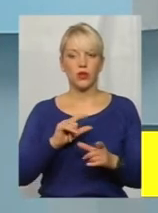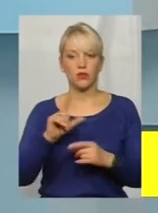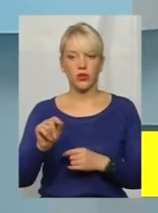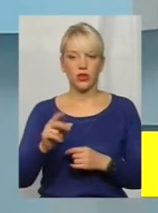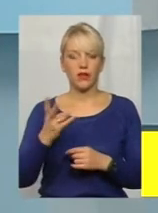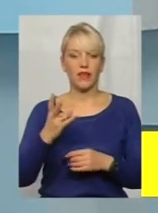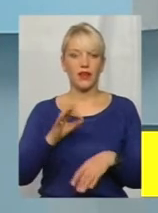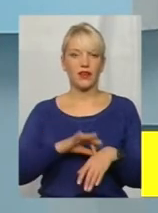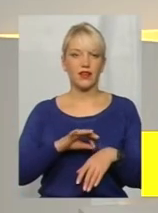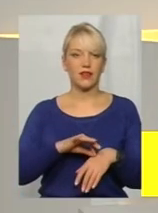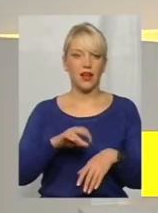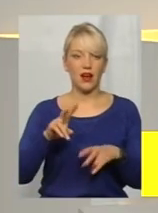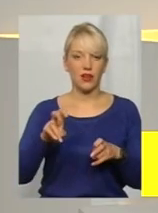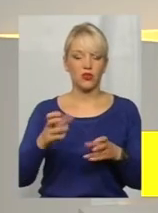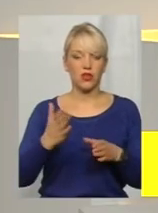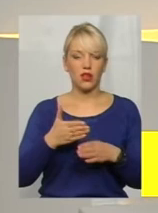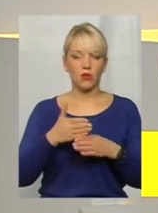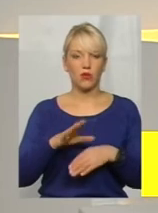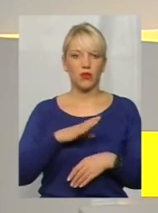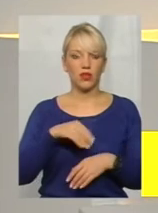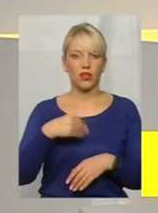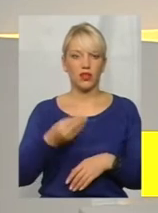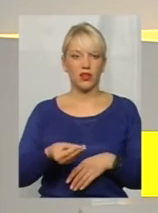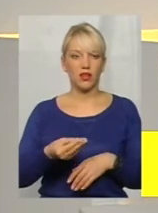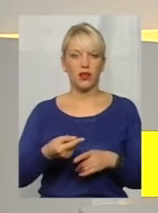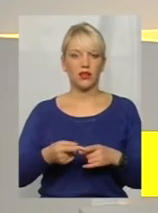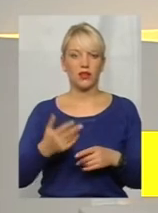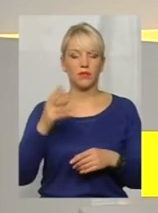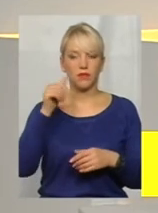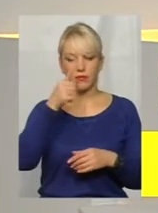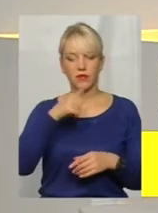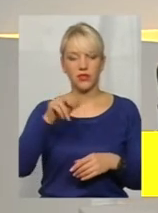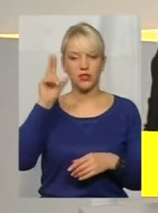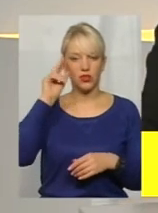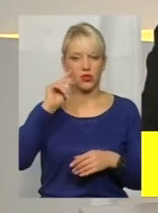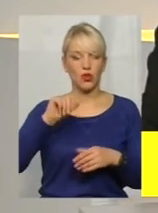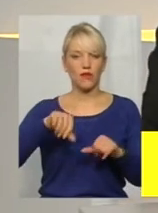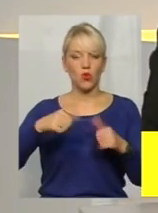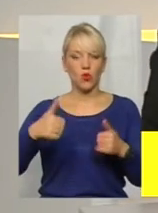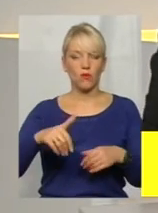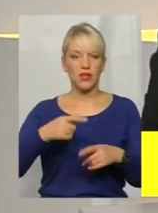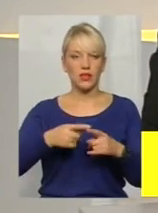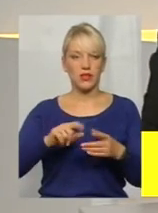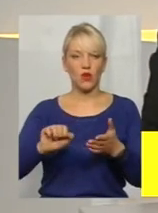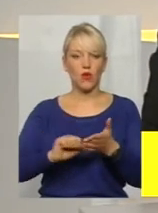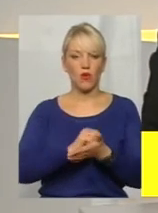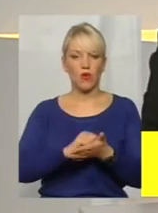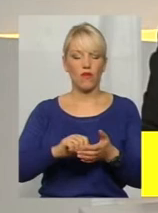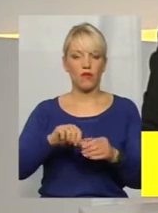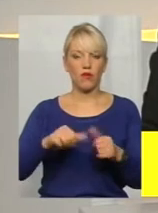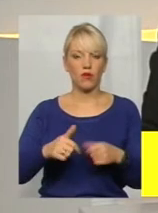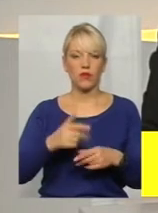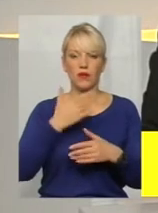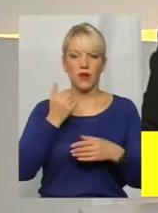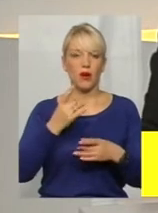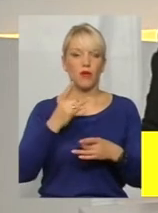діагноз, яка допомога була надана, підпис, число, документи, це не оформлено. Ні про що не мало